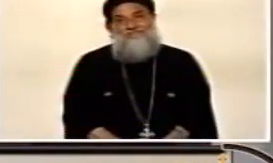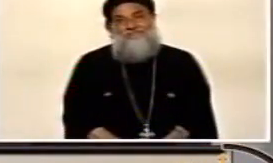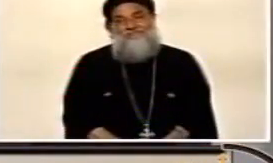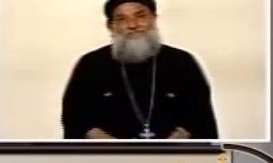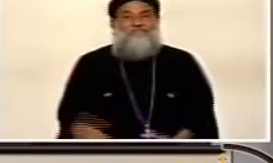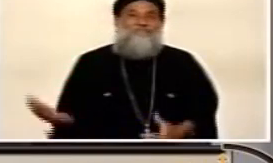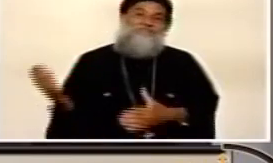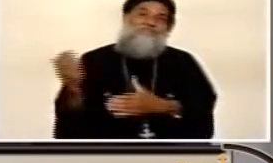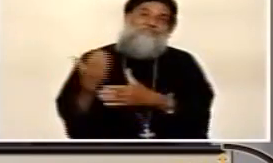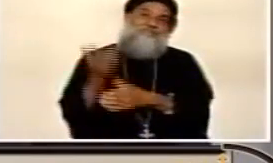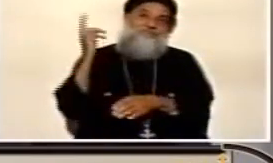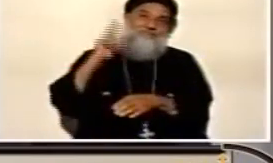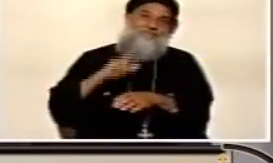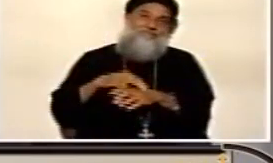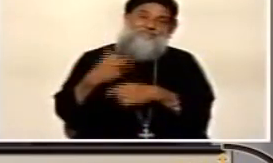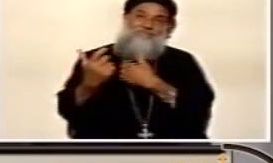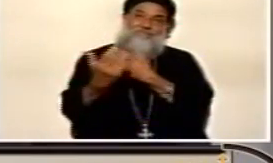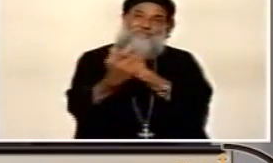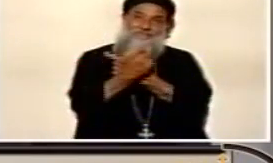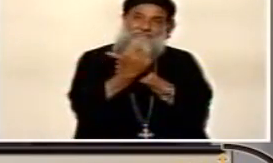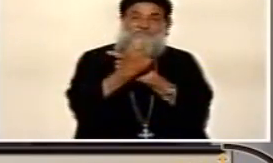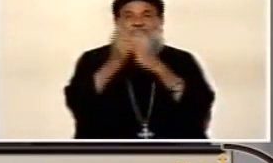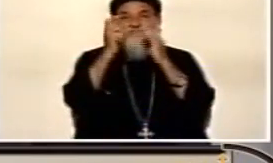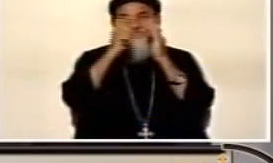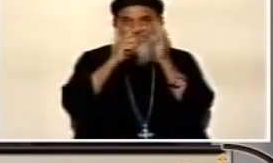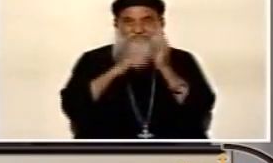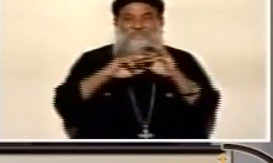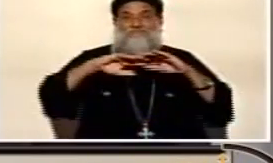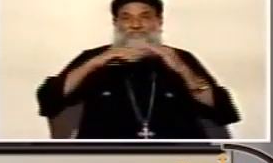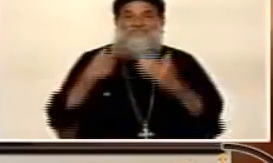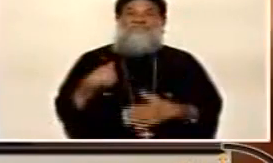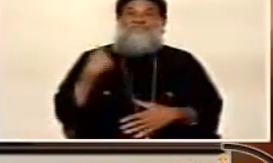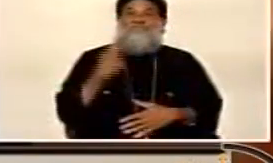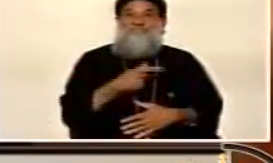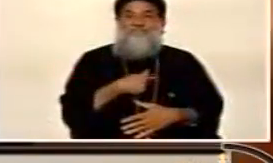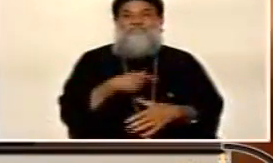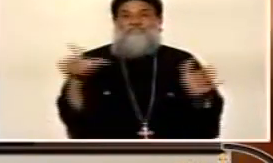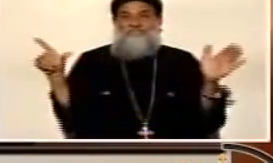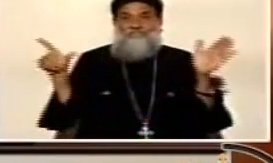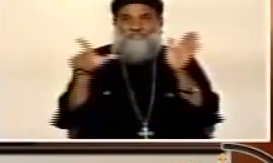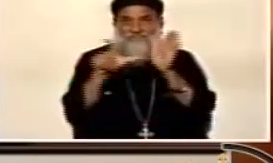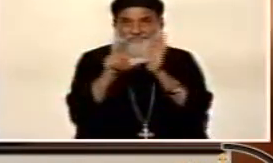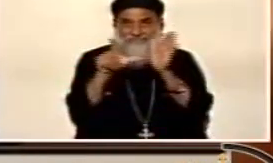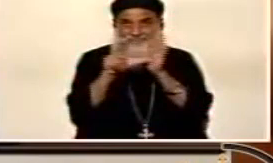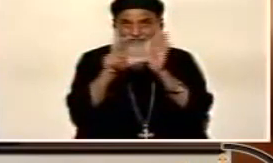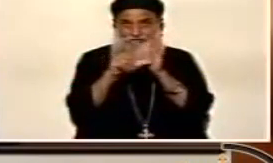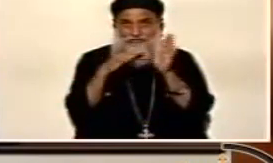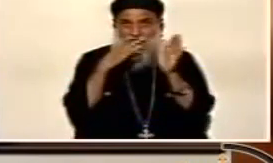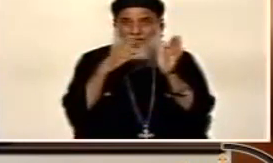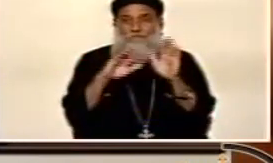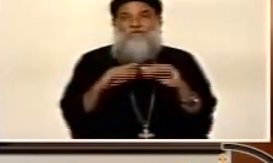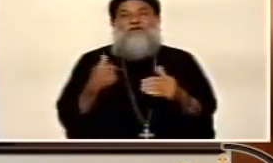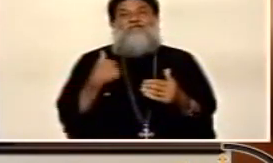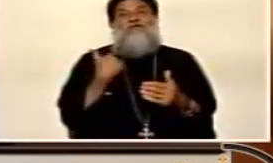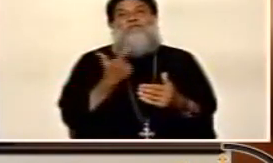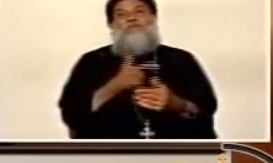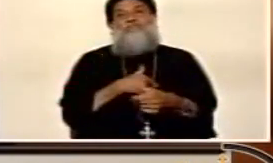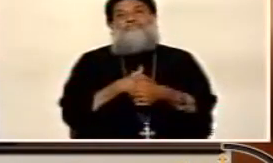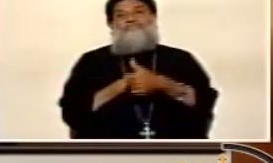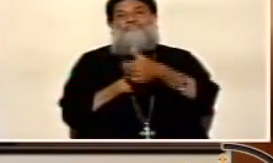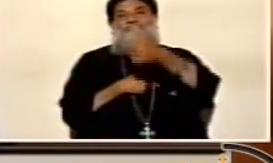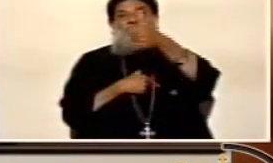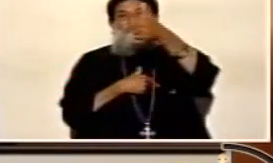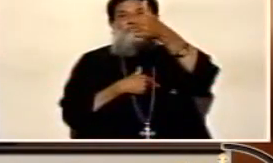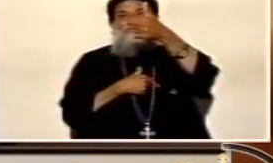كده الوصايا دي يعني تعلن تميز أولاد الله عن غيرهم